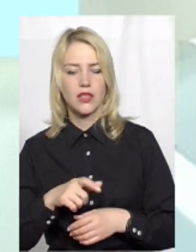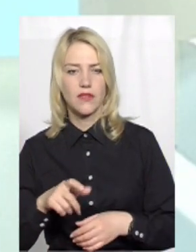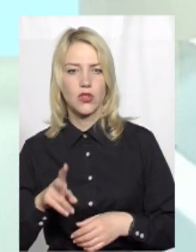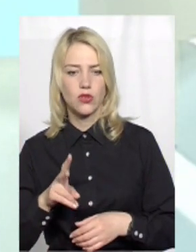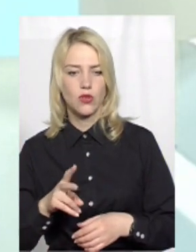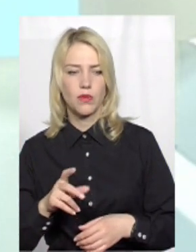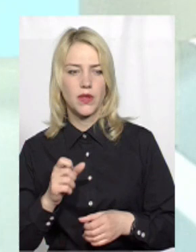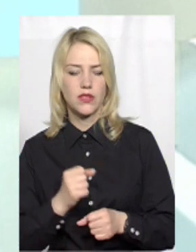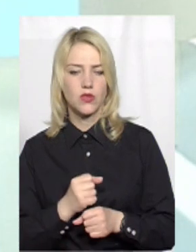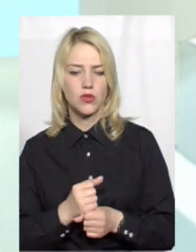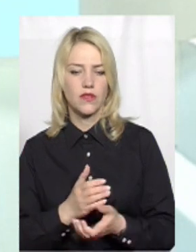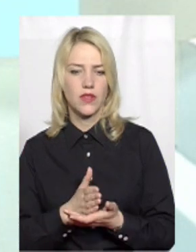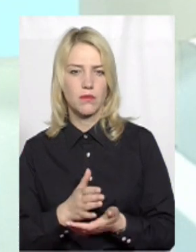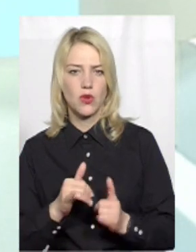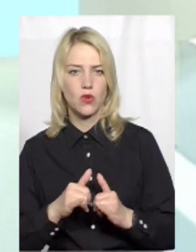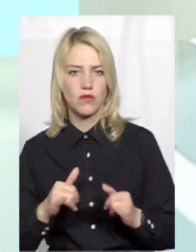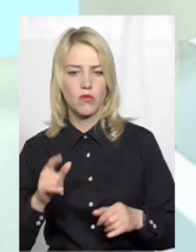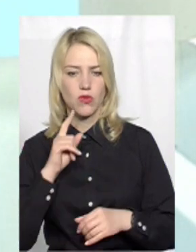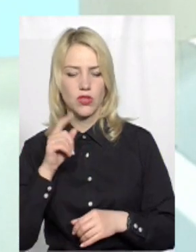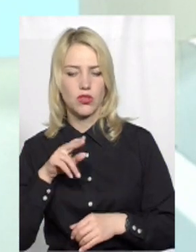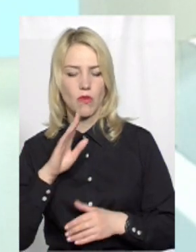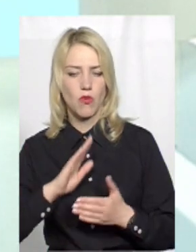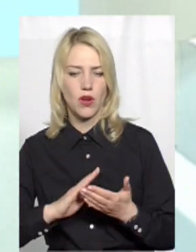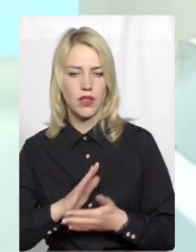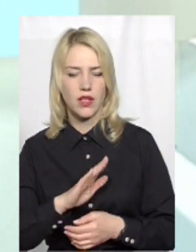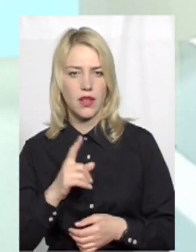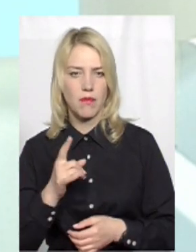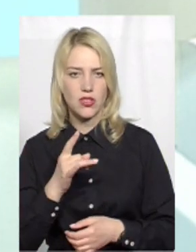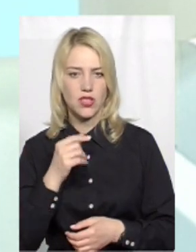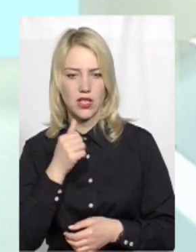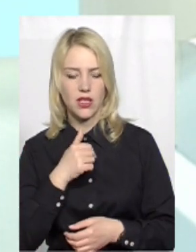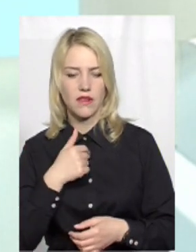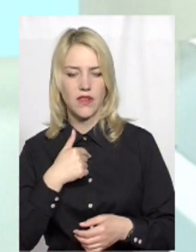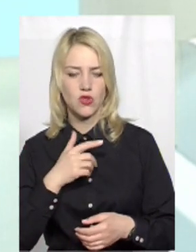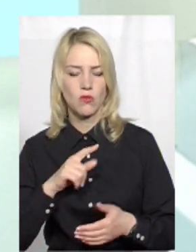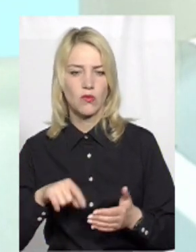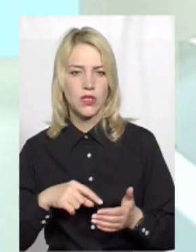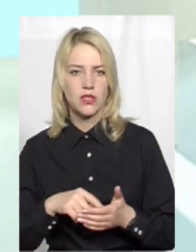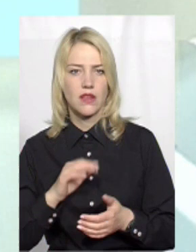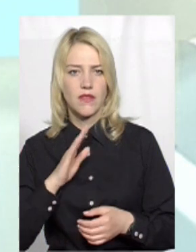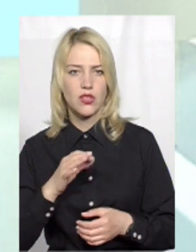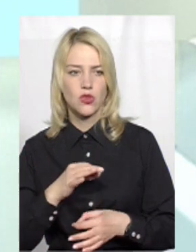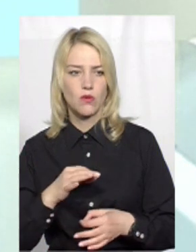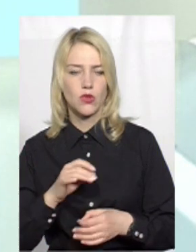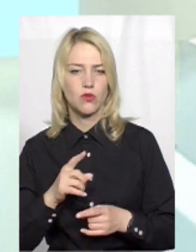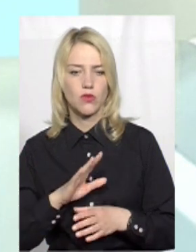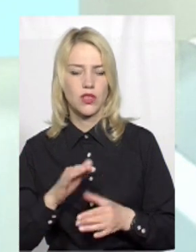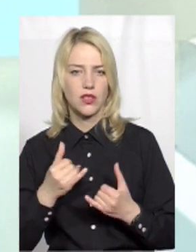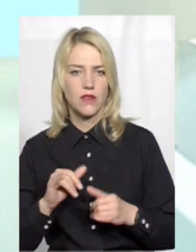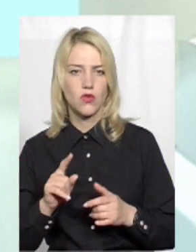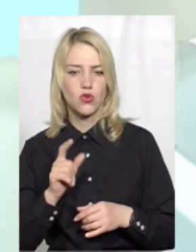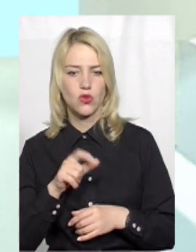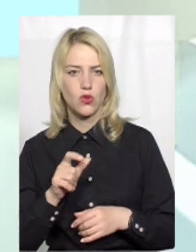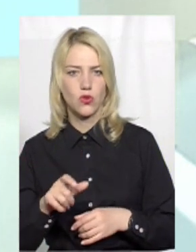людей, які працюють в напрямку розвитку молодіжної політики не перший рік, і в нашому місті, і так само в нашій області. Тому не дивно, що ті